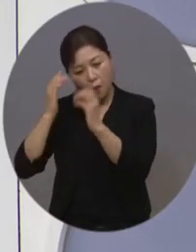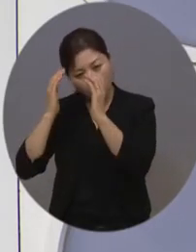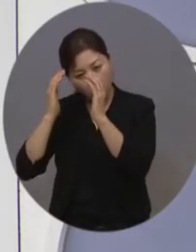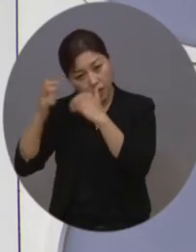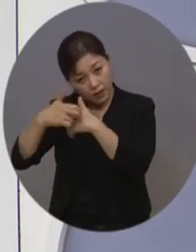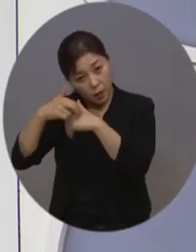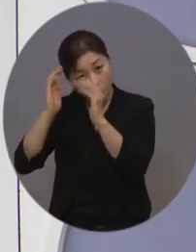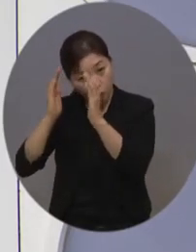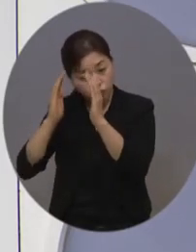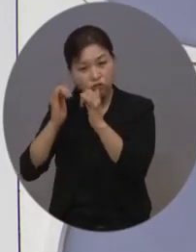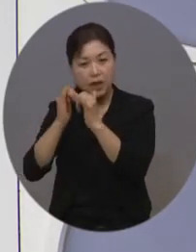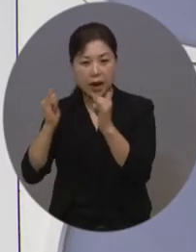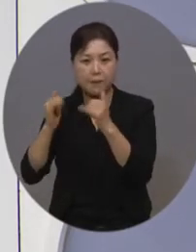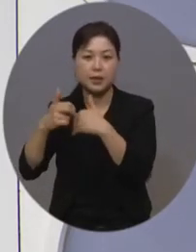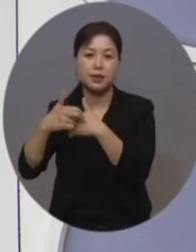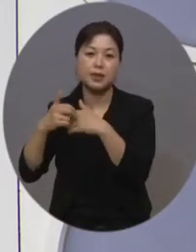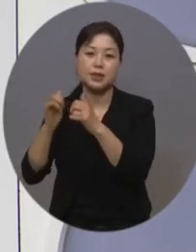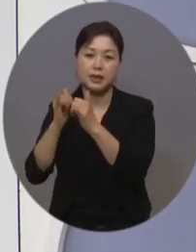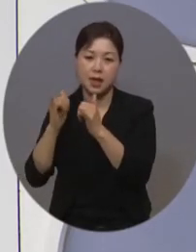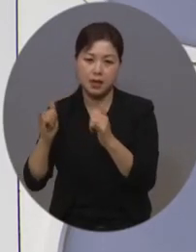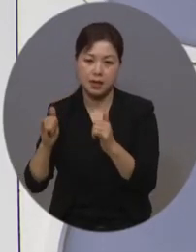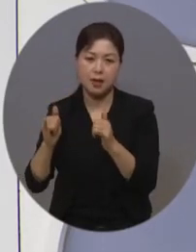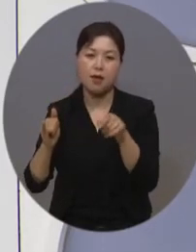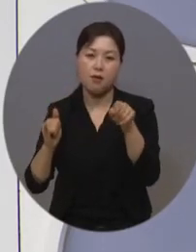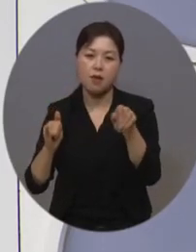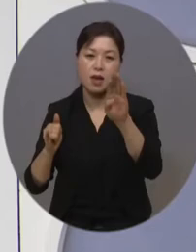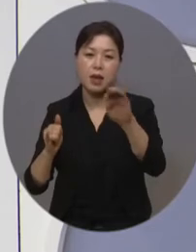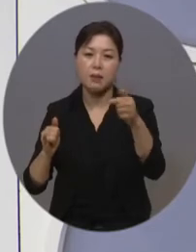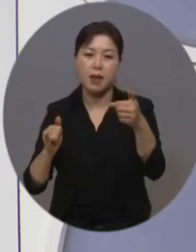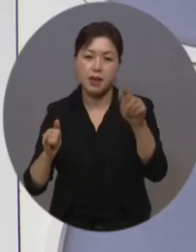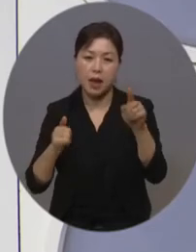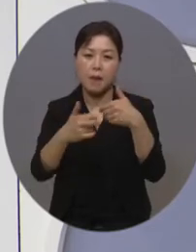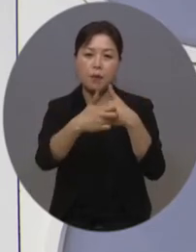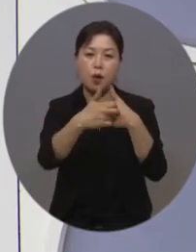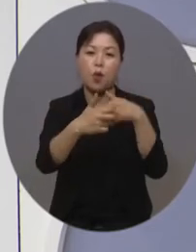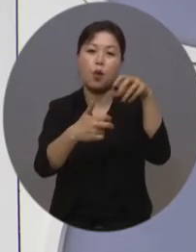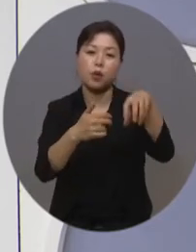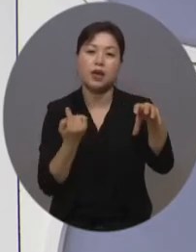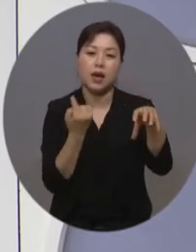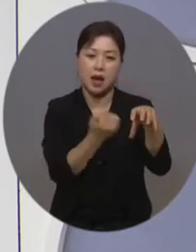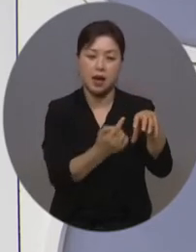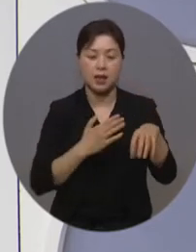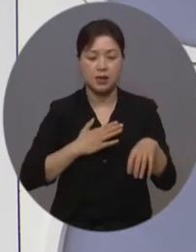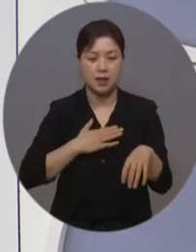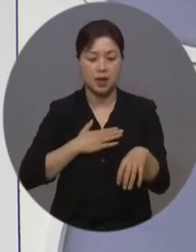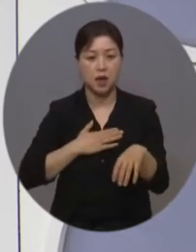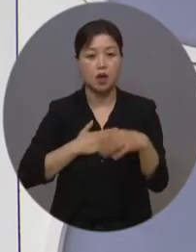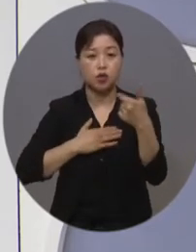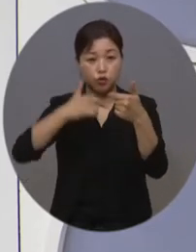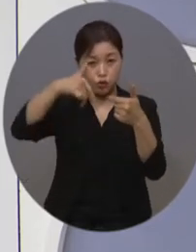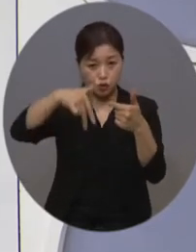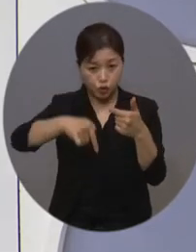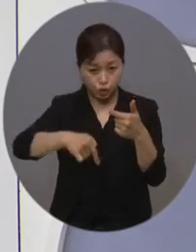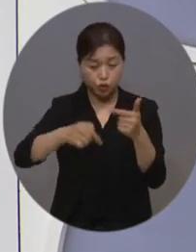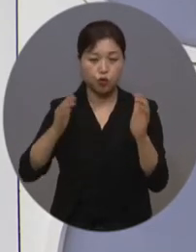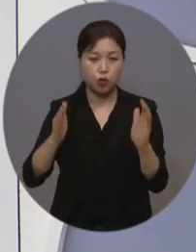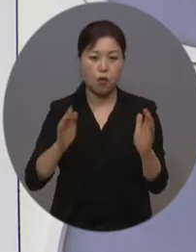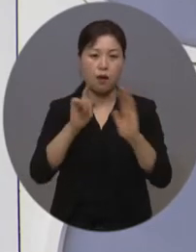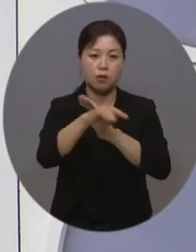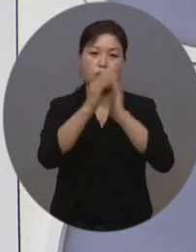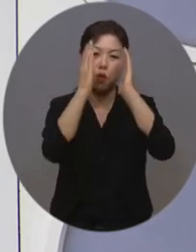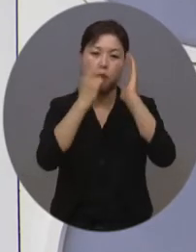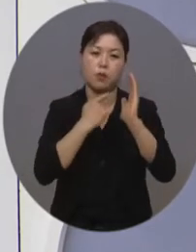한 6주간 공부를 했었는데 그때 참 많은 걸 제가 아주 깨우쳤어요. 근데 그 중에